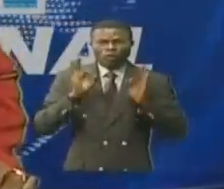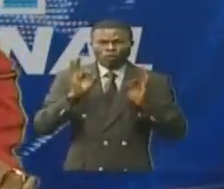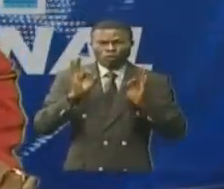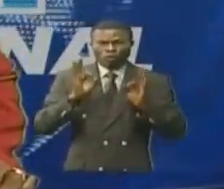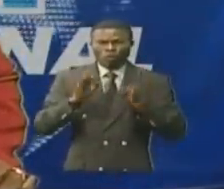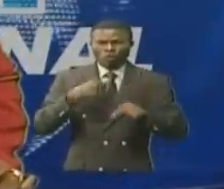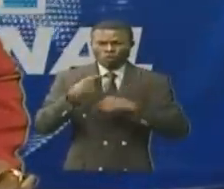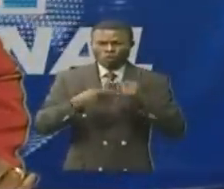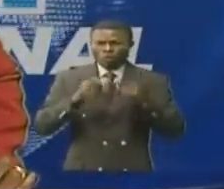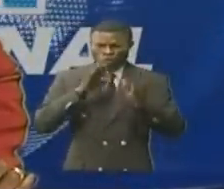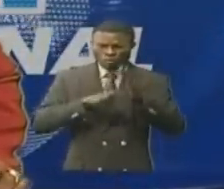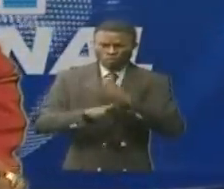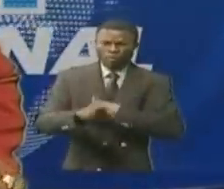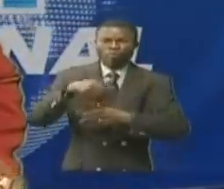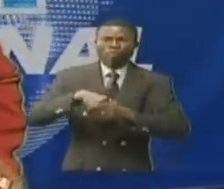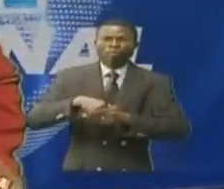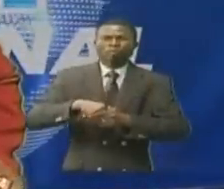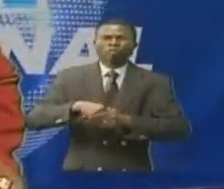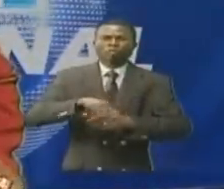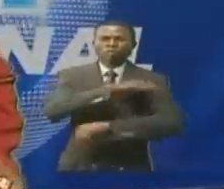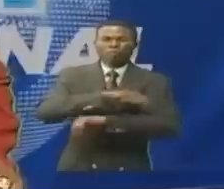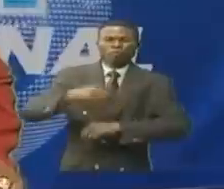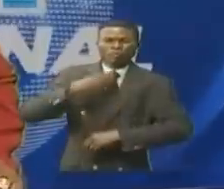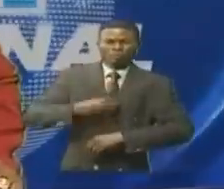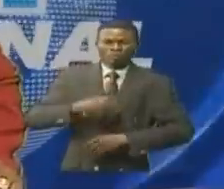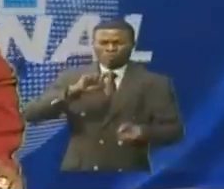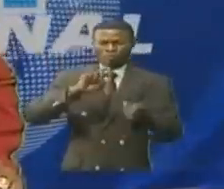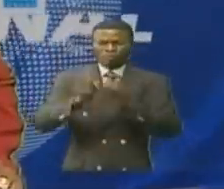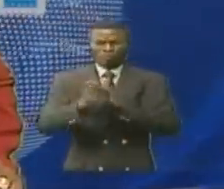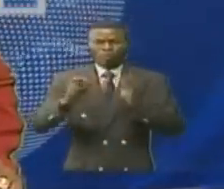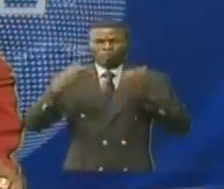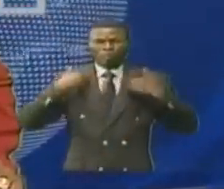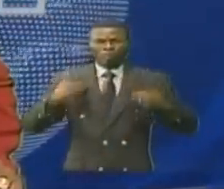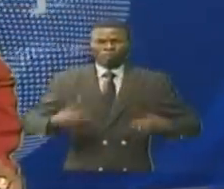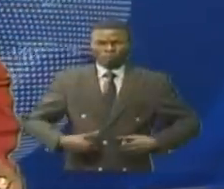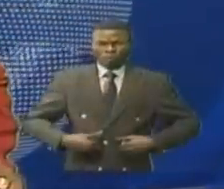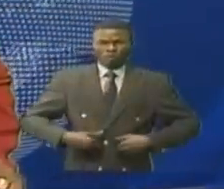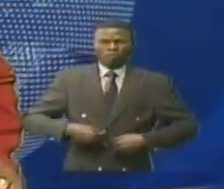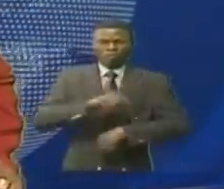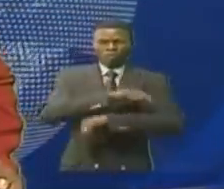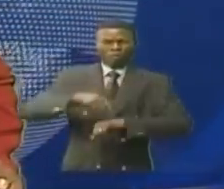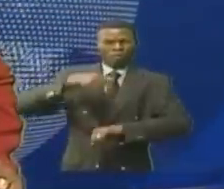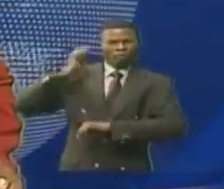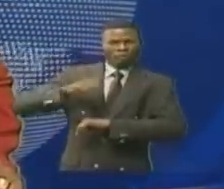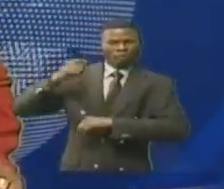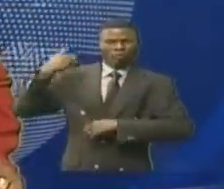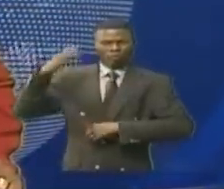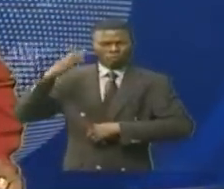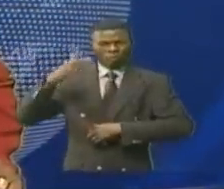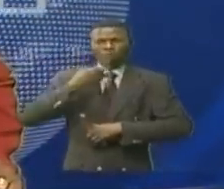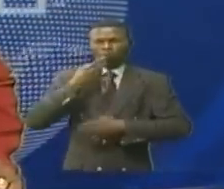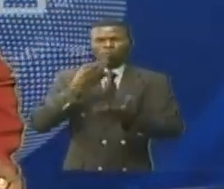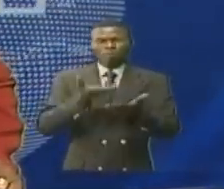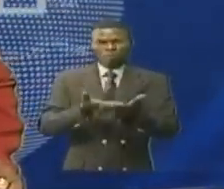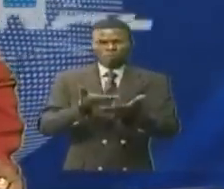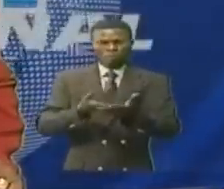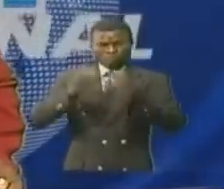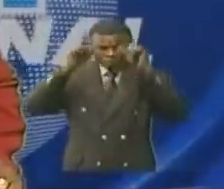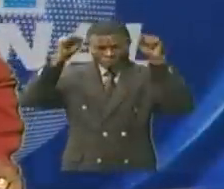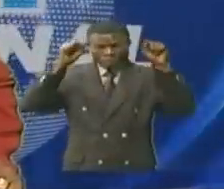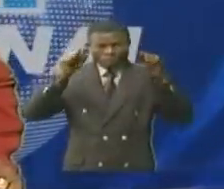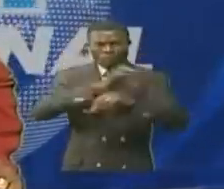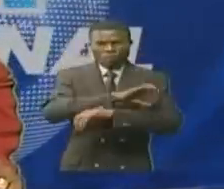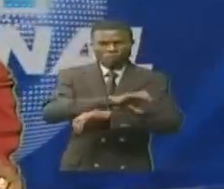être injecté dans le corps judiciaire pour améliorer la santé de l'appareil judiciaire. C'est en ces termes que s'est exprimé le président de la